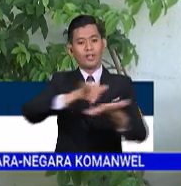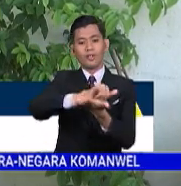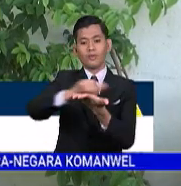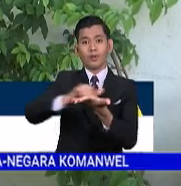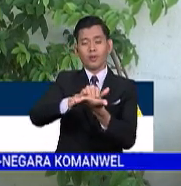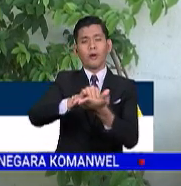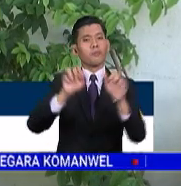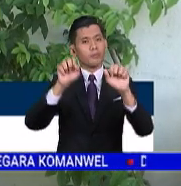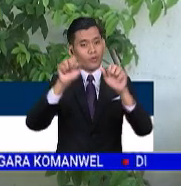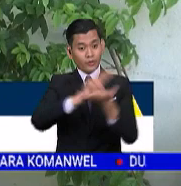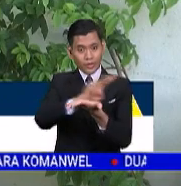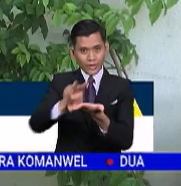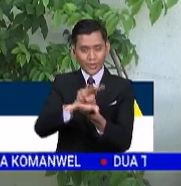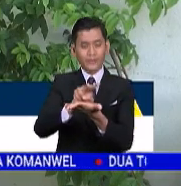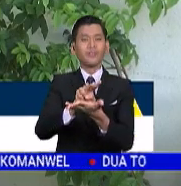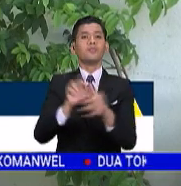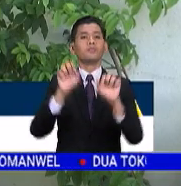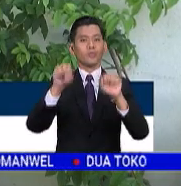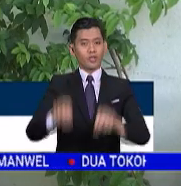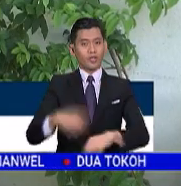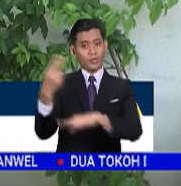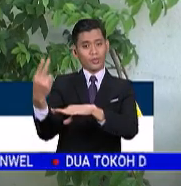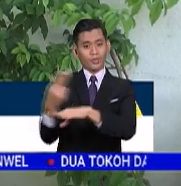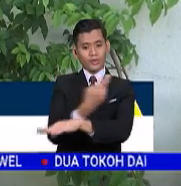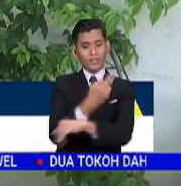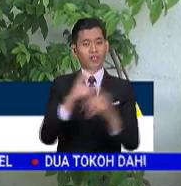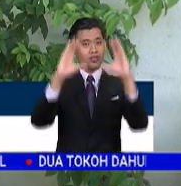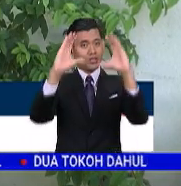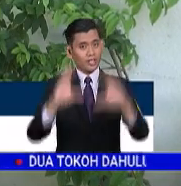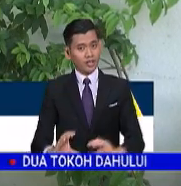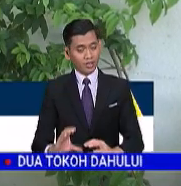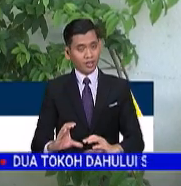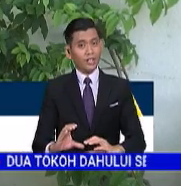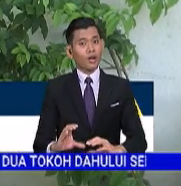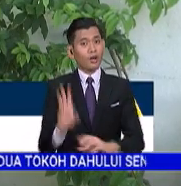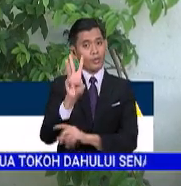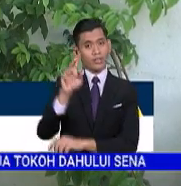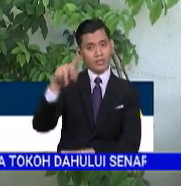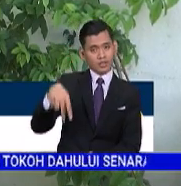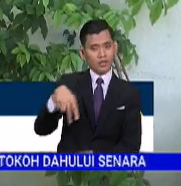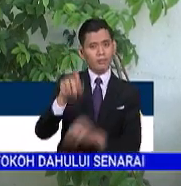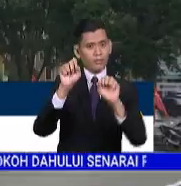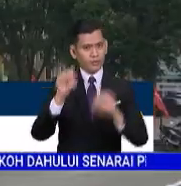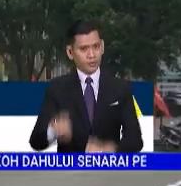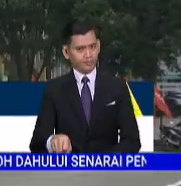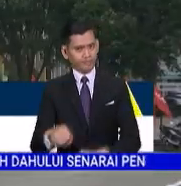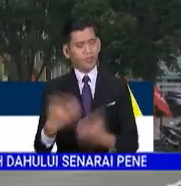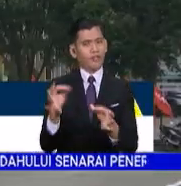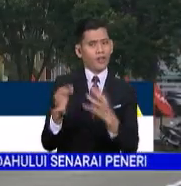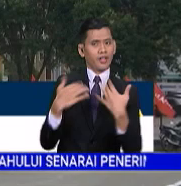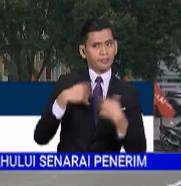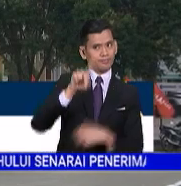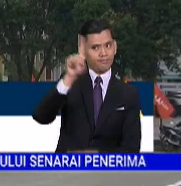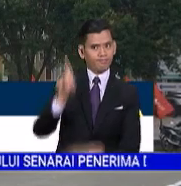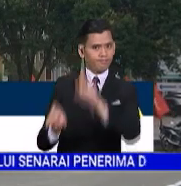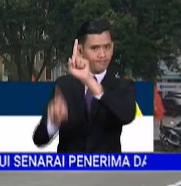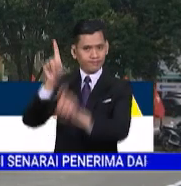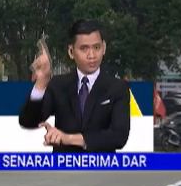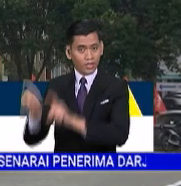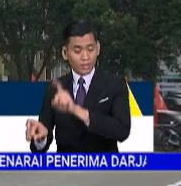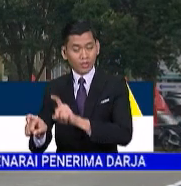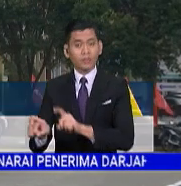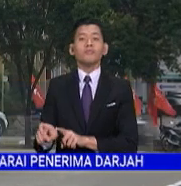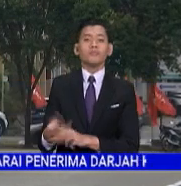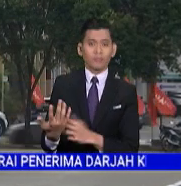mungkin boleh menggunakan platform berkenaan untuk mereka melontarkan sebarang pertanyaan. Beliau percaya interaksi dua